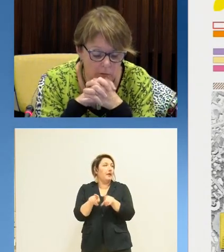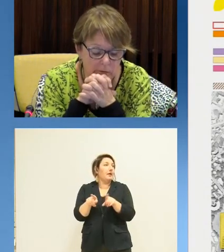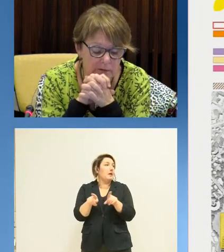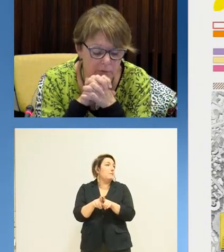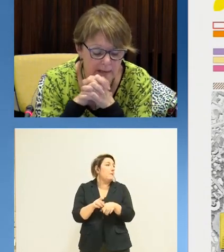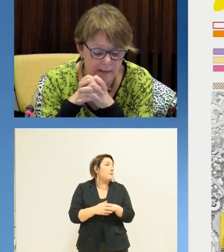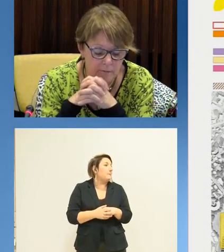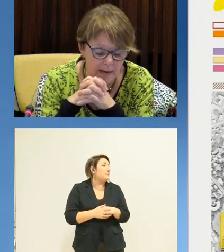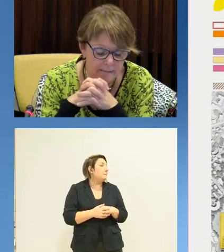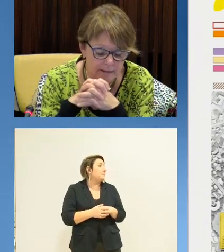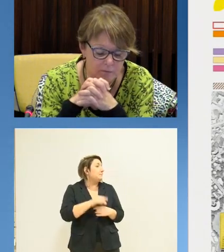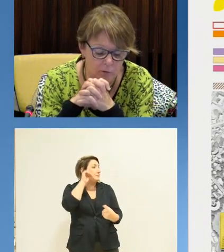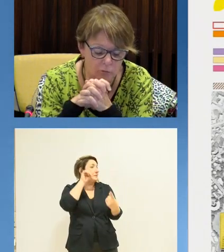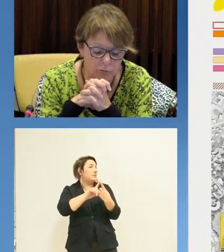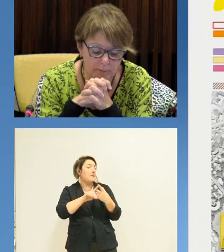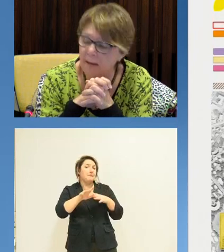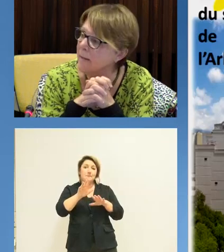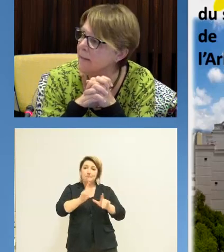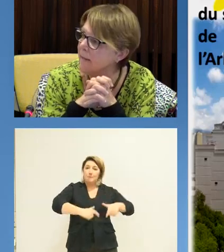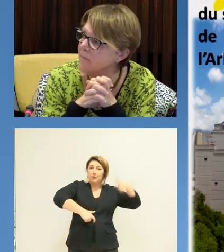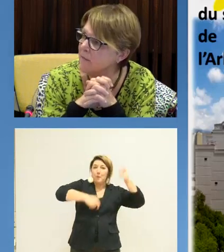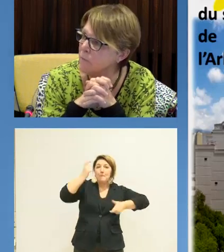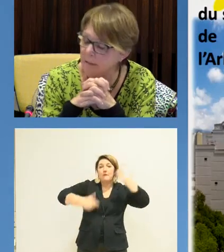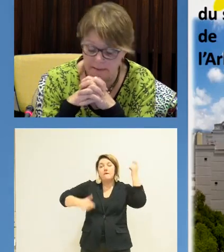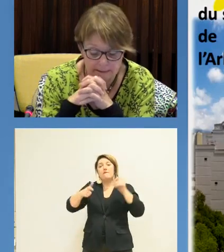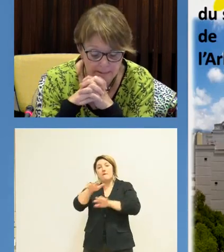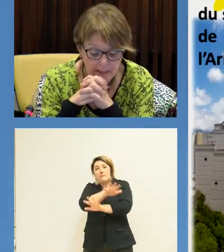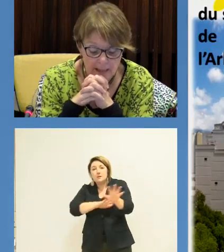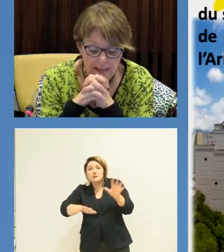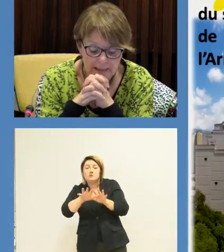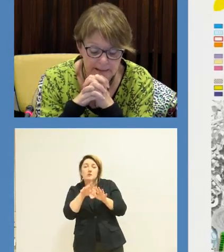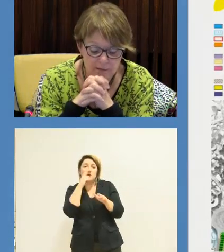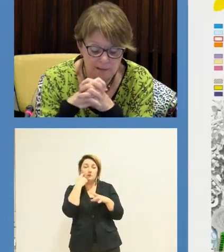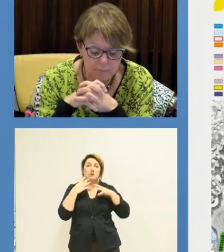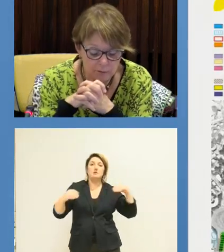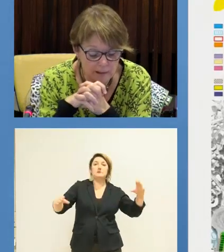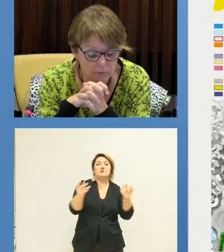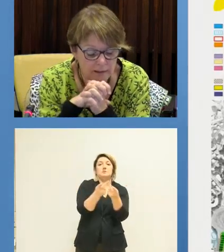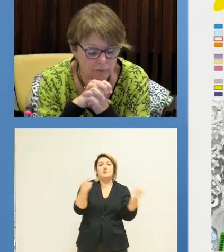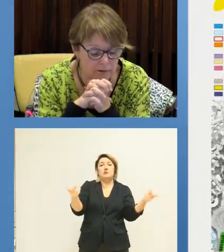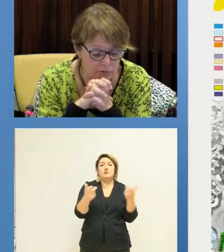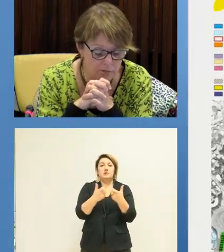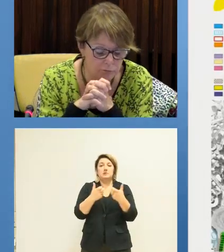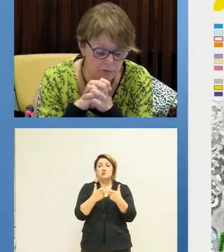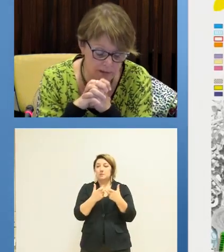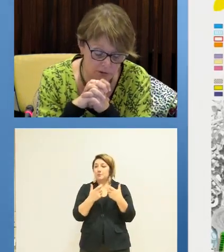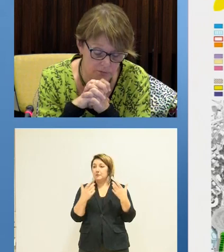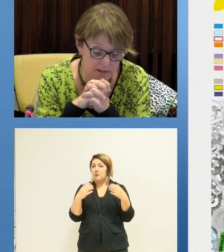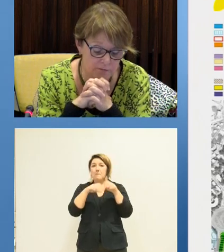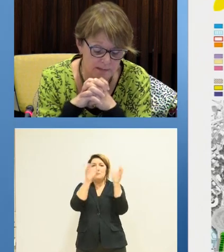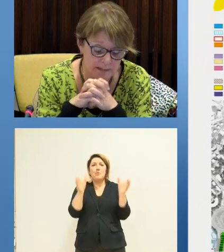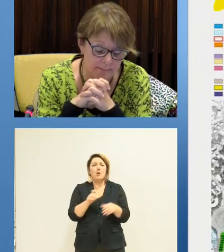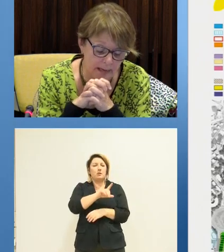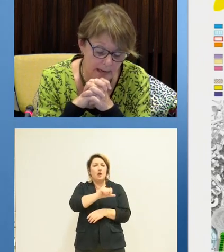des volets aménagements urbains et espaces publics la création de la porte de la bruyère dont démolition du siège